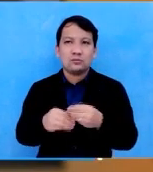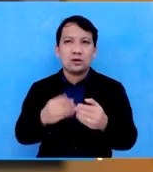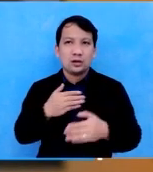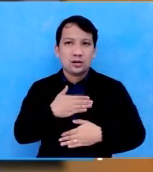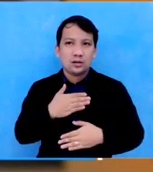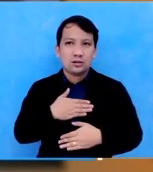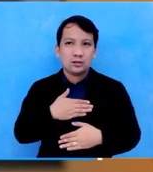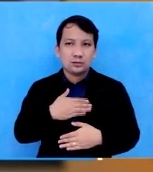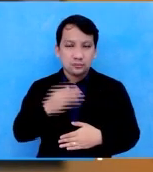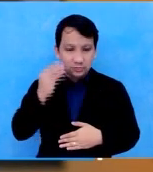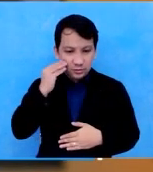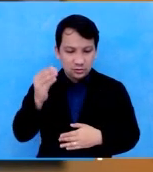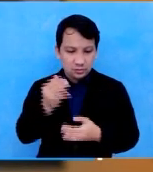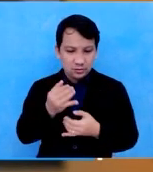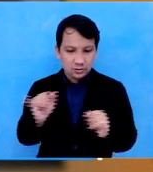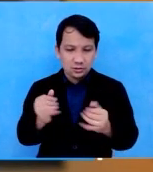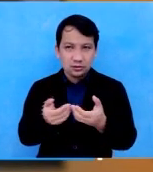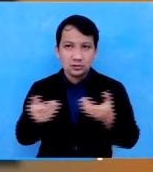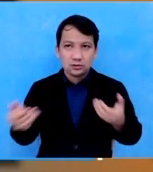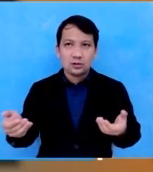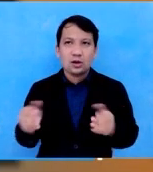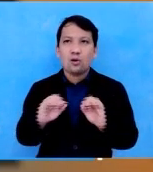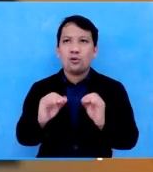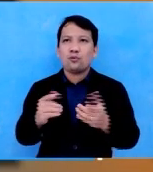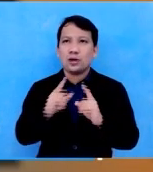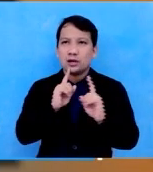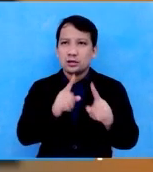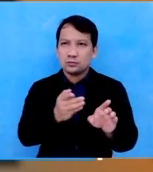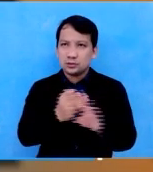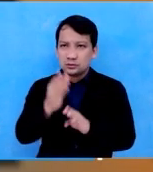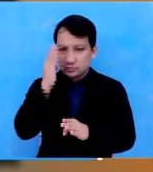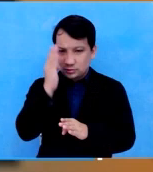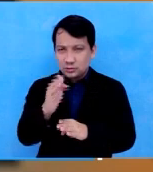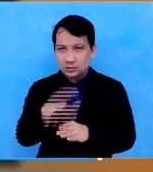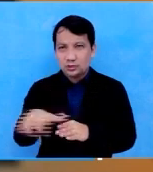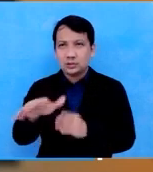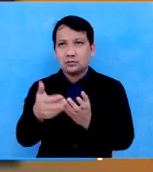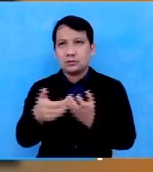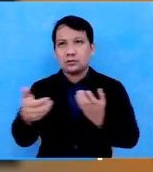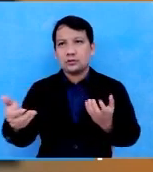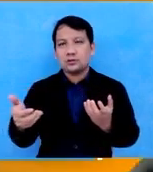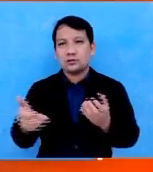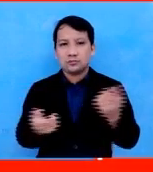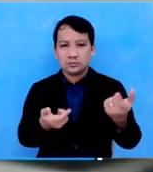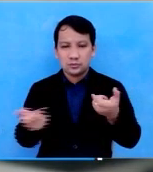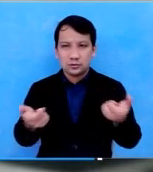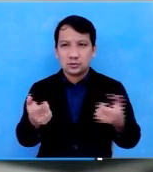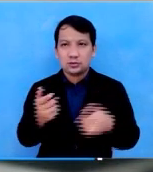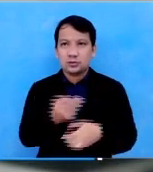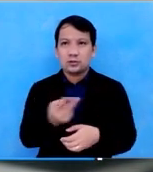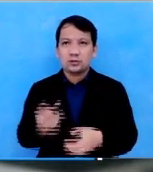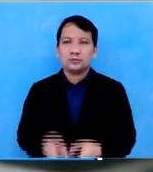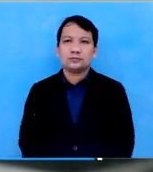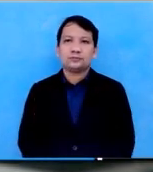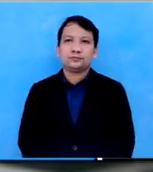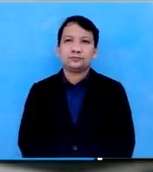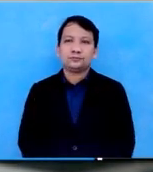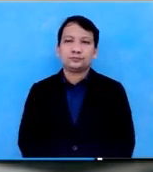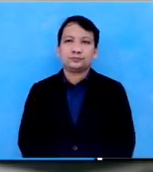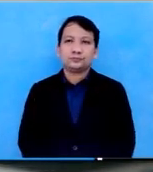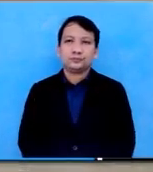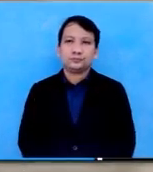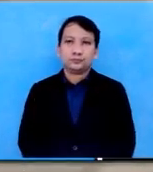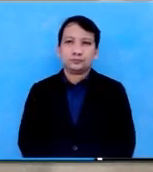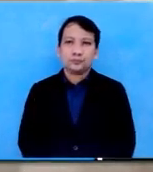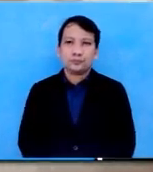Marcus individually. Wala pa namang direktang kumpirmasyon ng hiwalayan sa magkabila ang panig. I'm not gonna lie, I've been